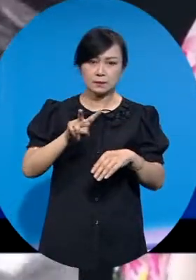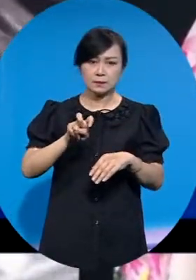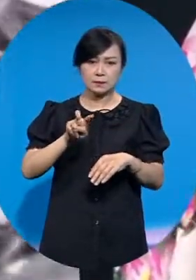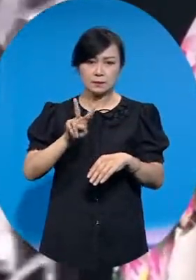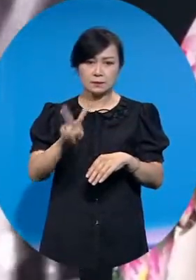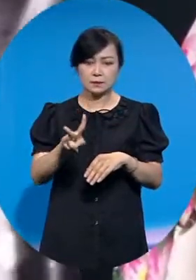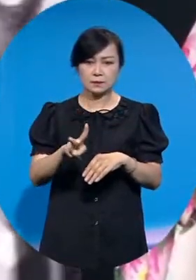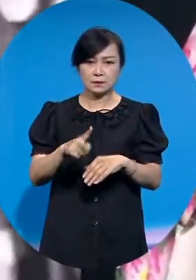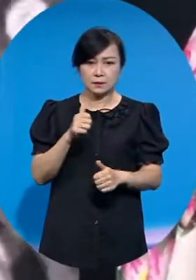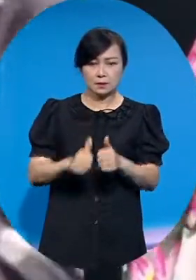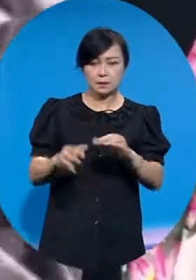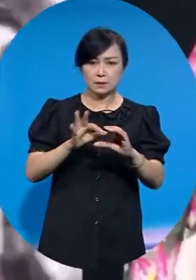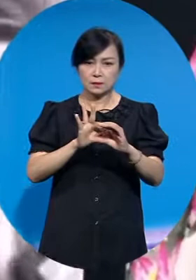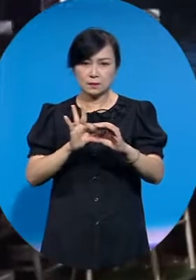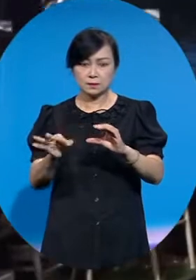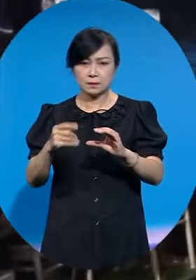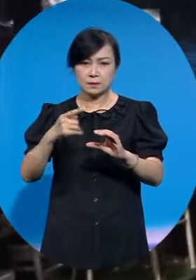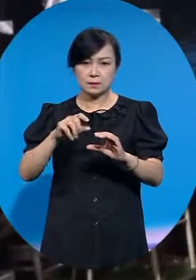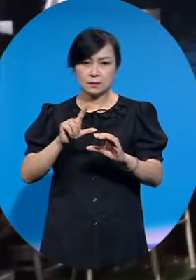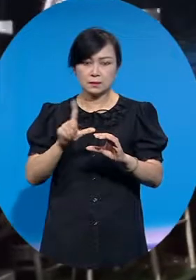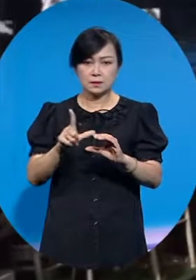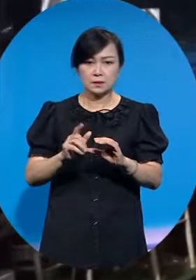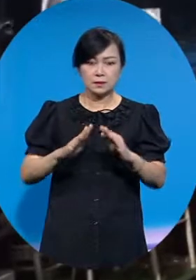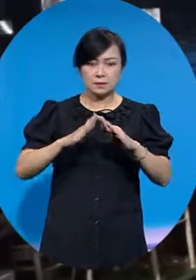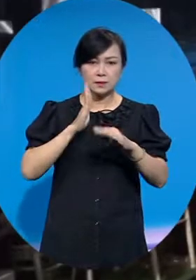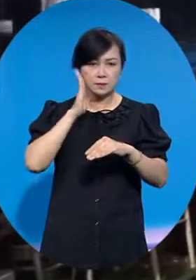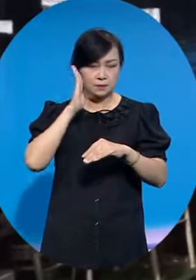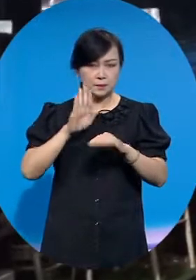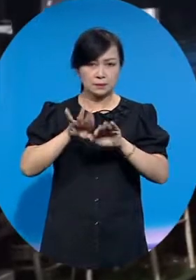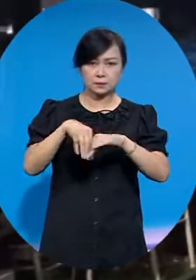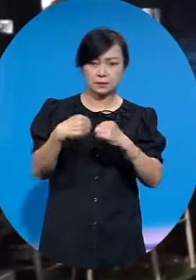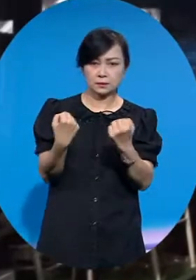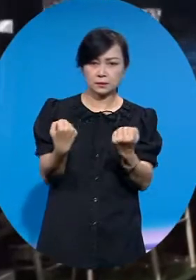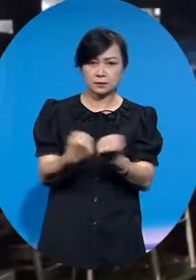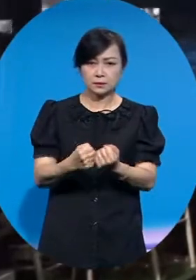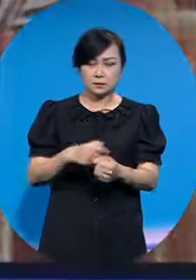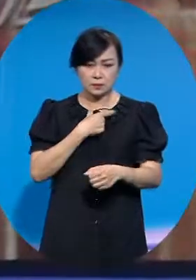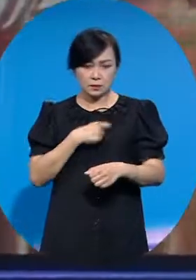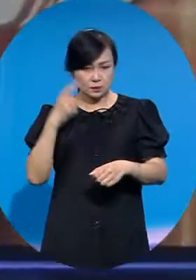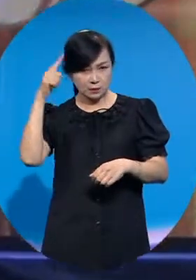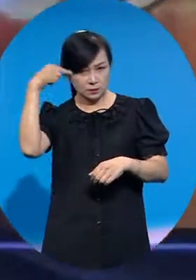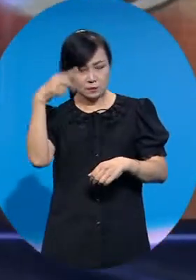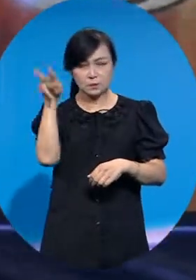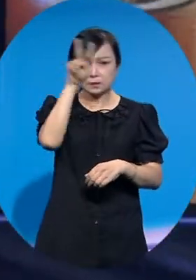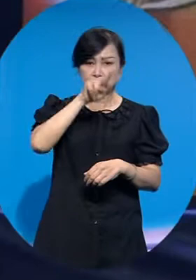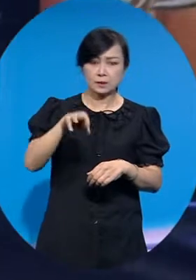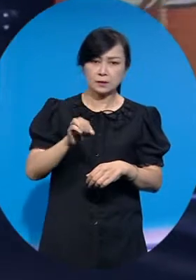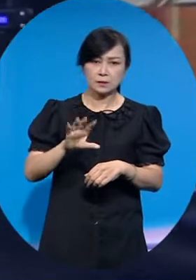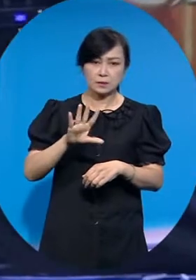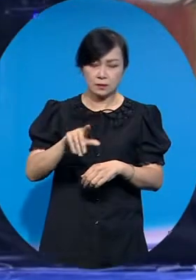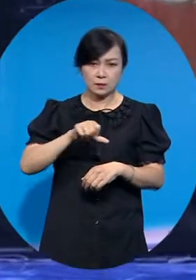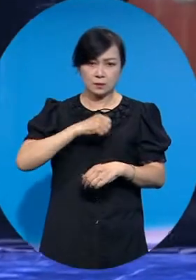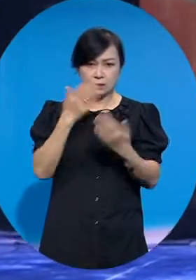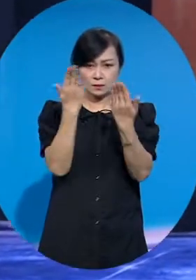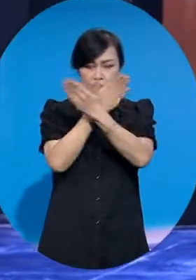2022. Cuộc thi do công ty Q Talent và Viện Thẩm mỹ Annie phối hợp tổ chức là cuộc thi Hoa hậu đầu tiên tại Việt Nam mà top 5 đều có quyền